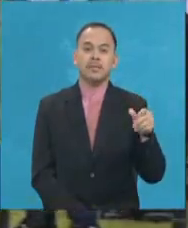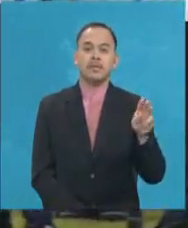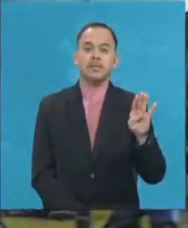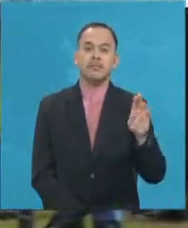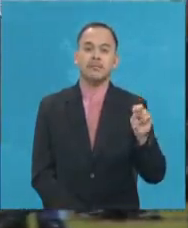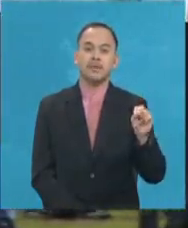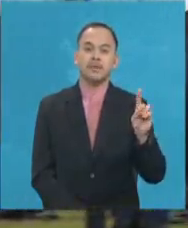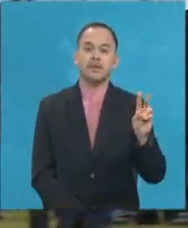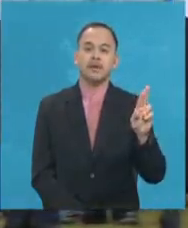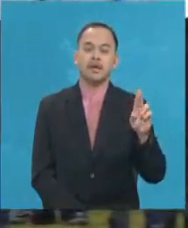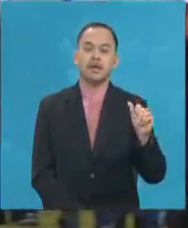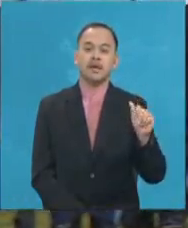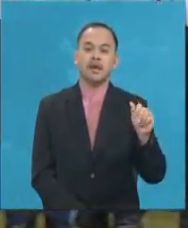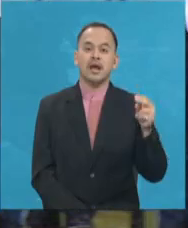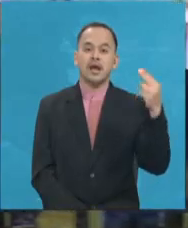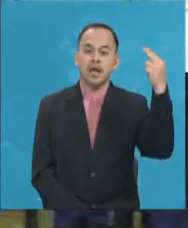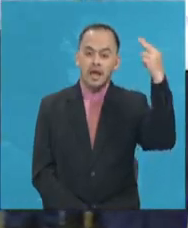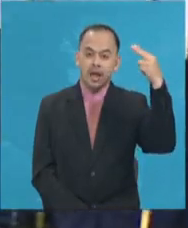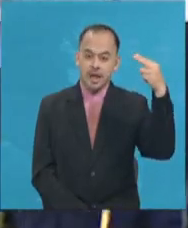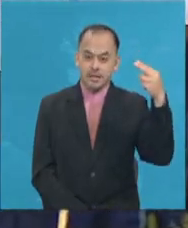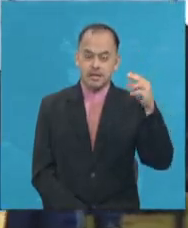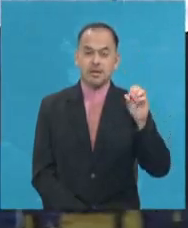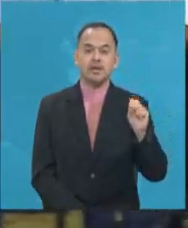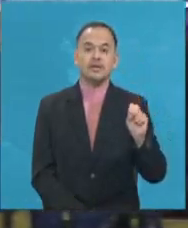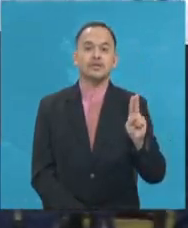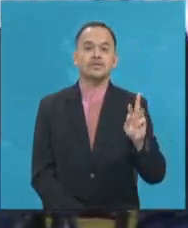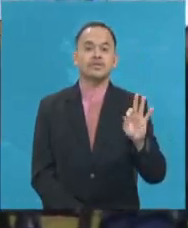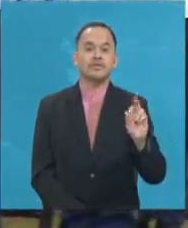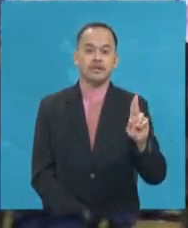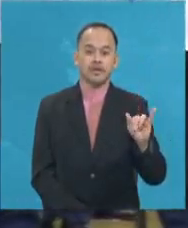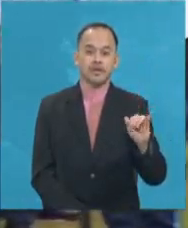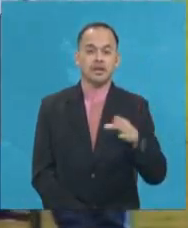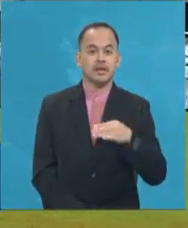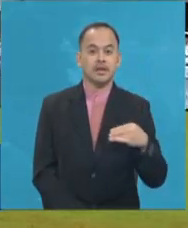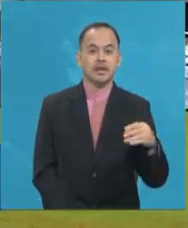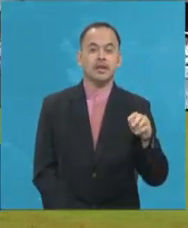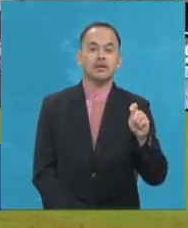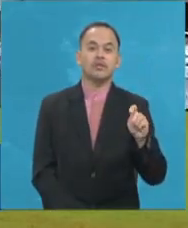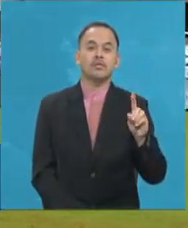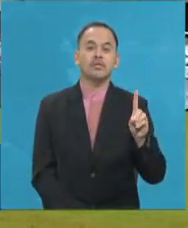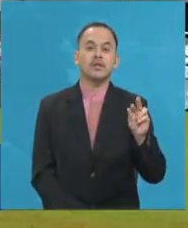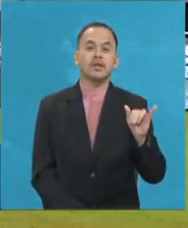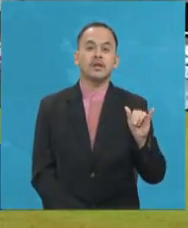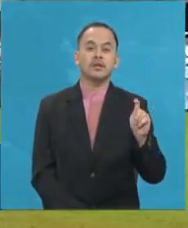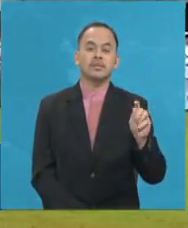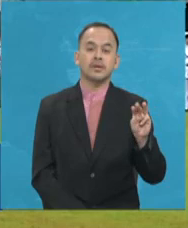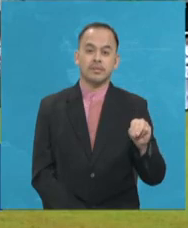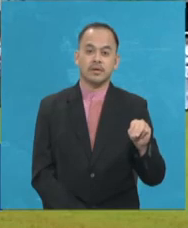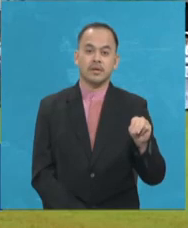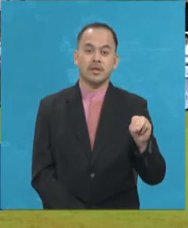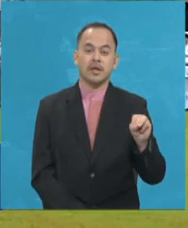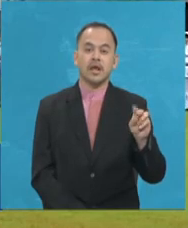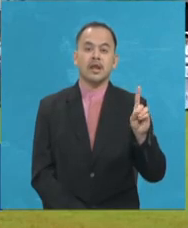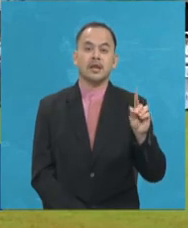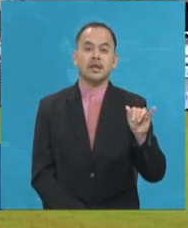bendahara Sri Maharaja Permai suara pengiran model Haji software Bolkiah dan duri yang teramat Mulia berlokasi di